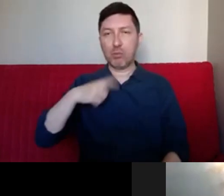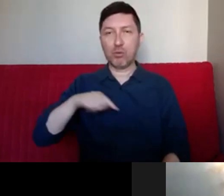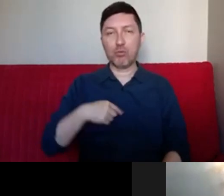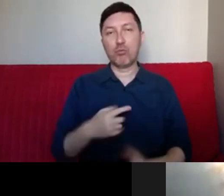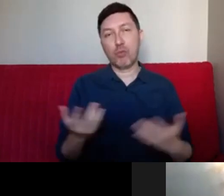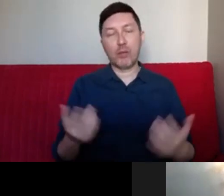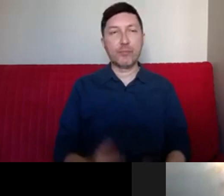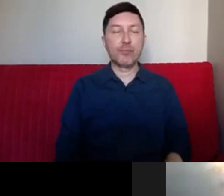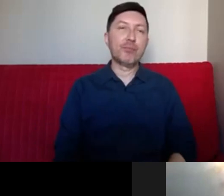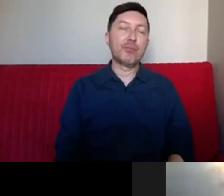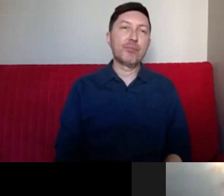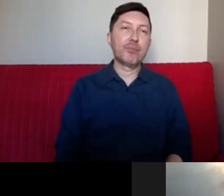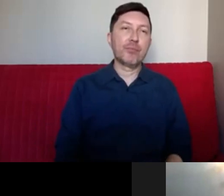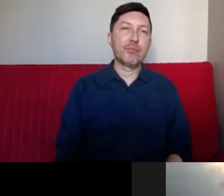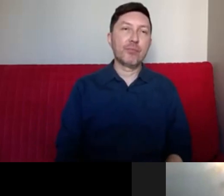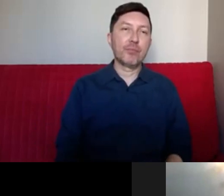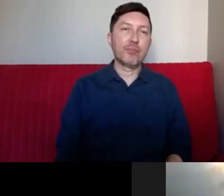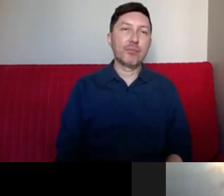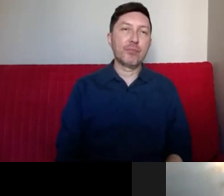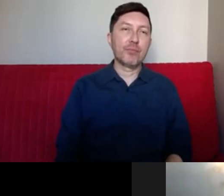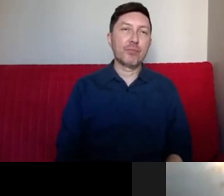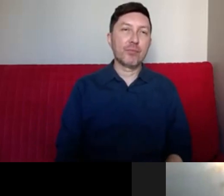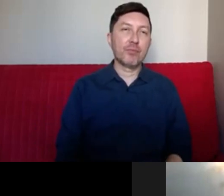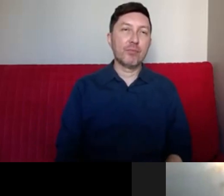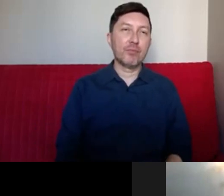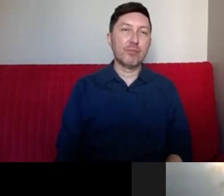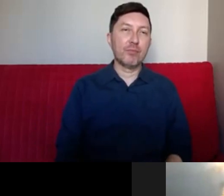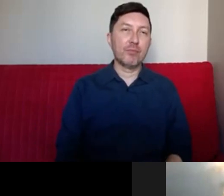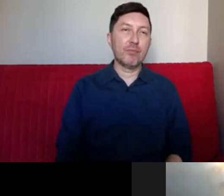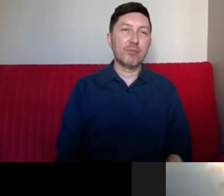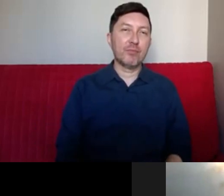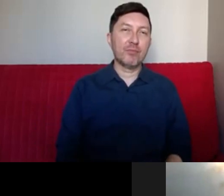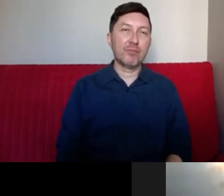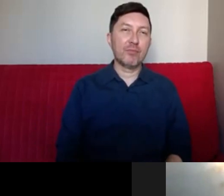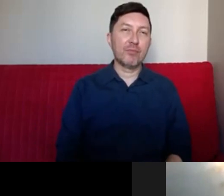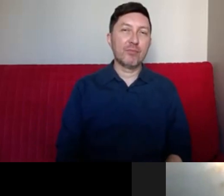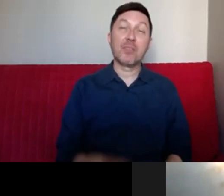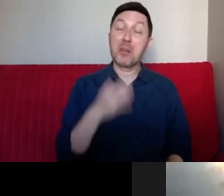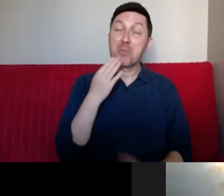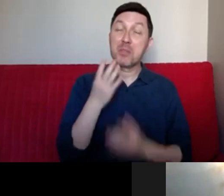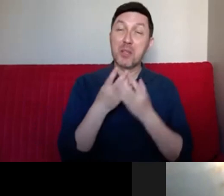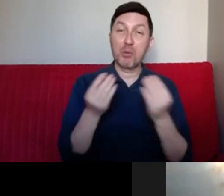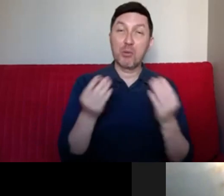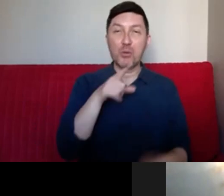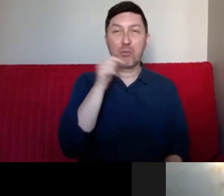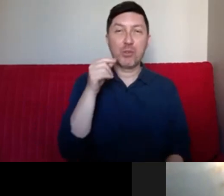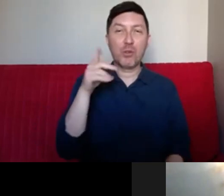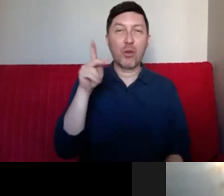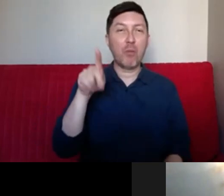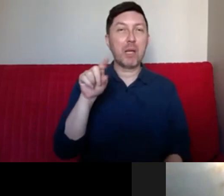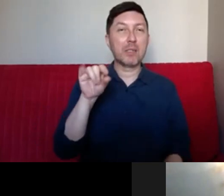OK. Thank you very much, M. Patissier. Okay, now we